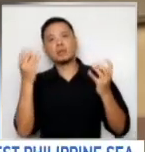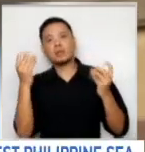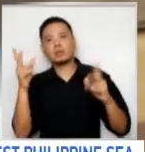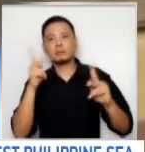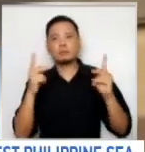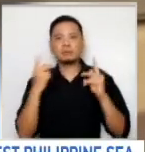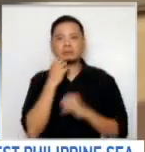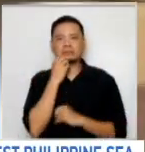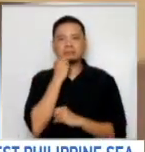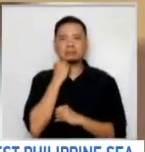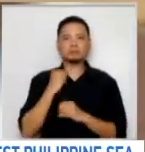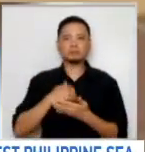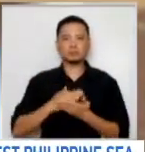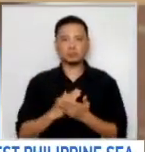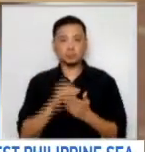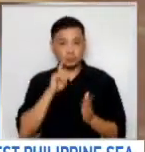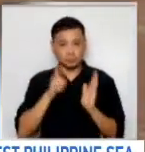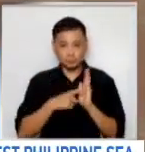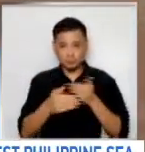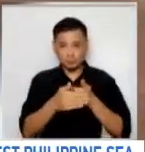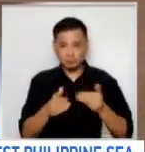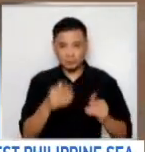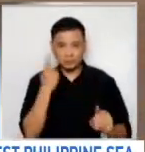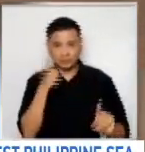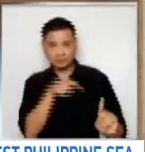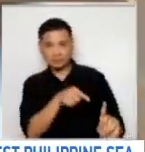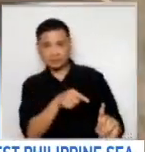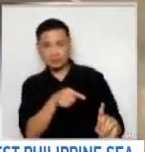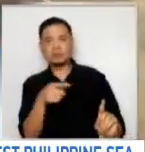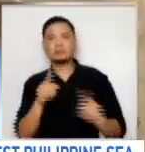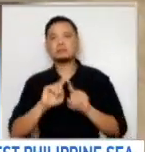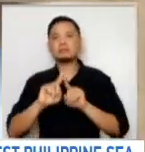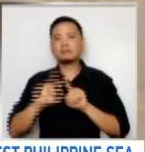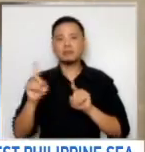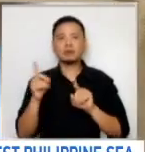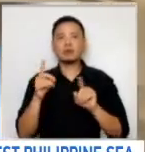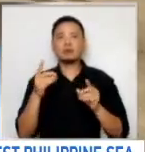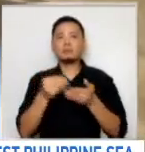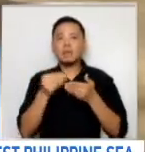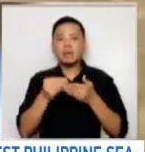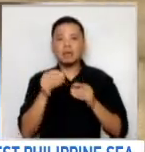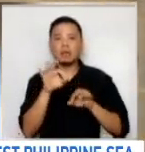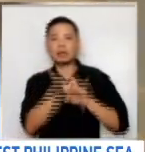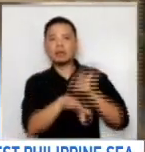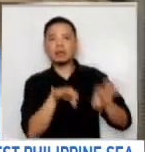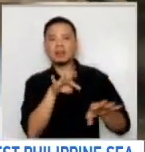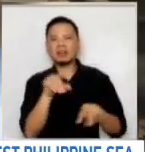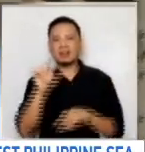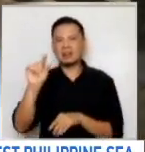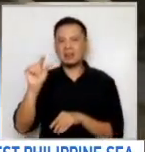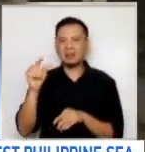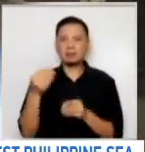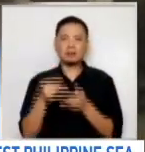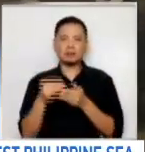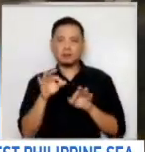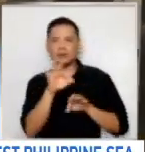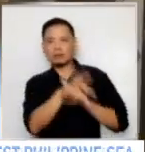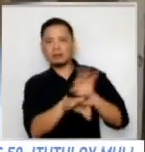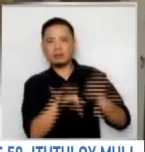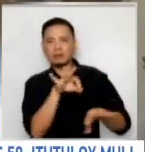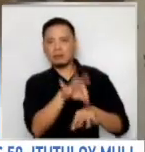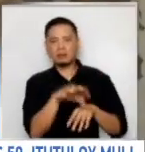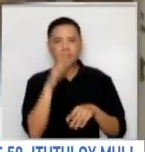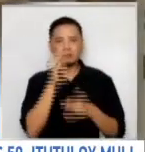maliit na box na nakikita nyo doon, dyan hinuhulog nung ilang residenteng kumukuha yung kanilang maliit na donasyon para magkaroon pa rin ng pambili